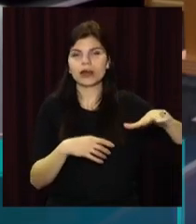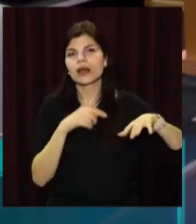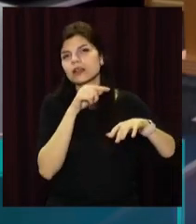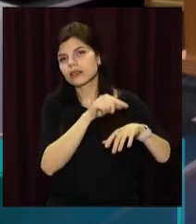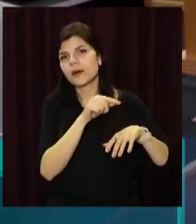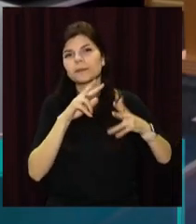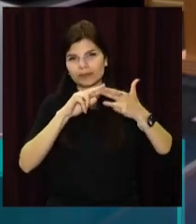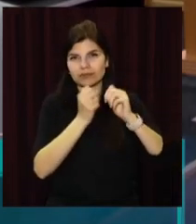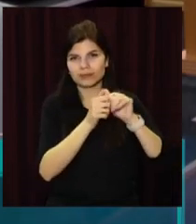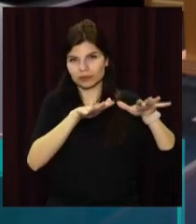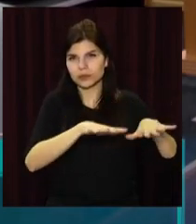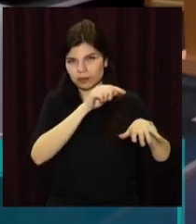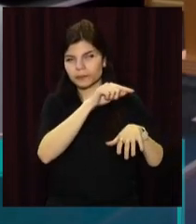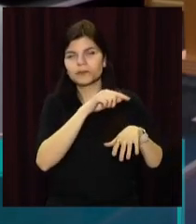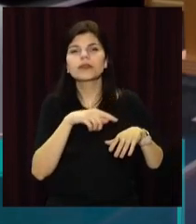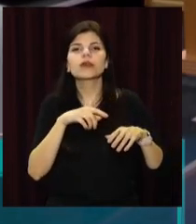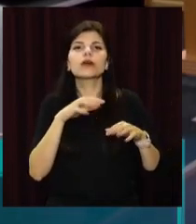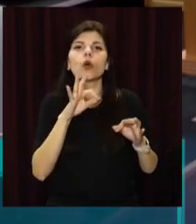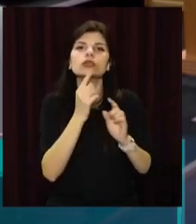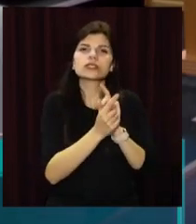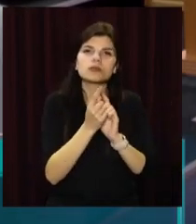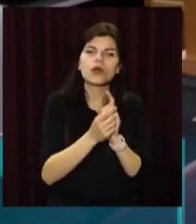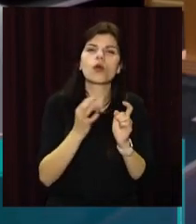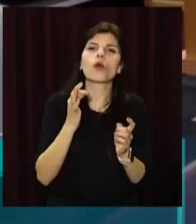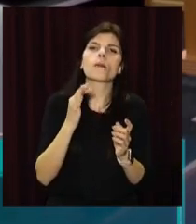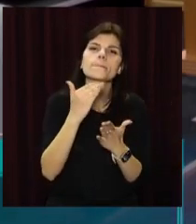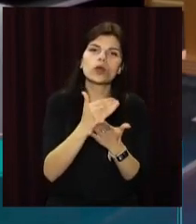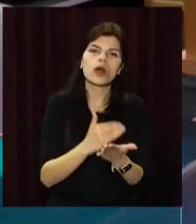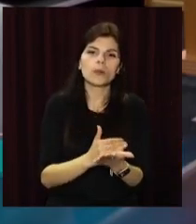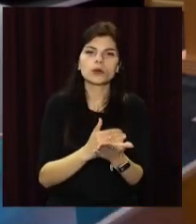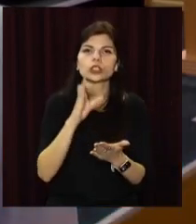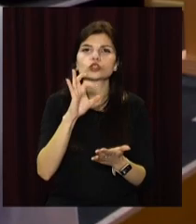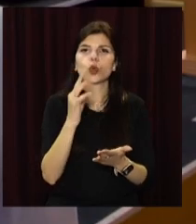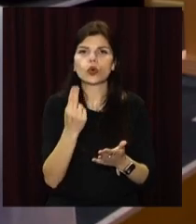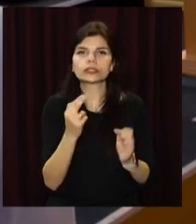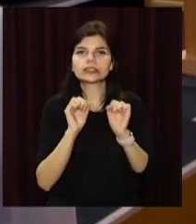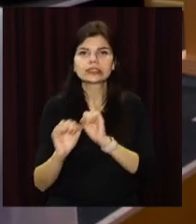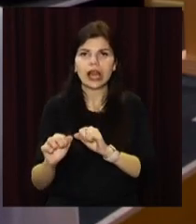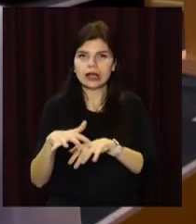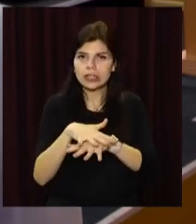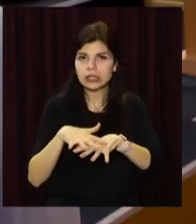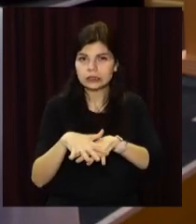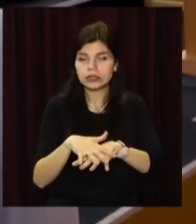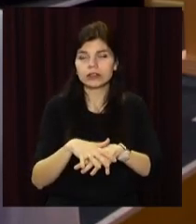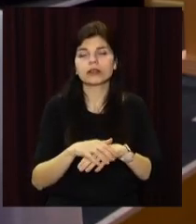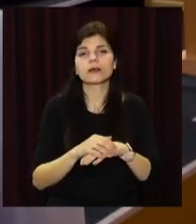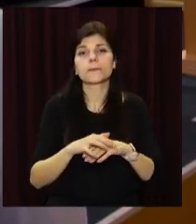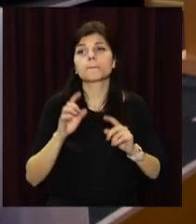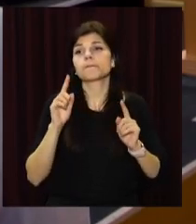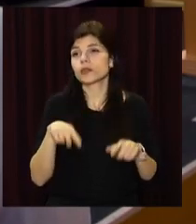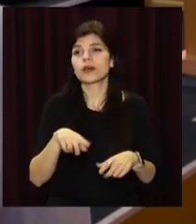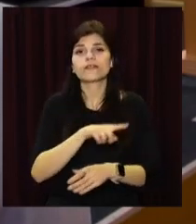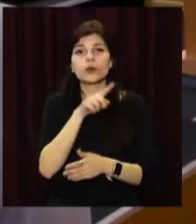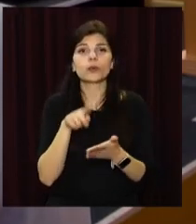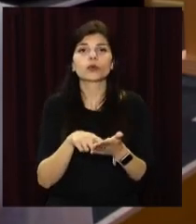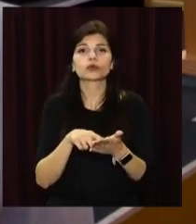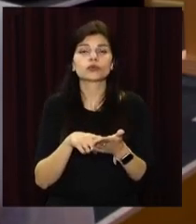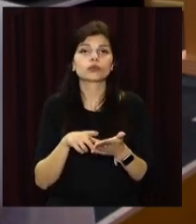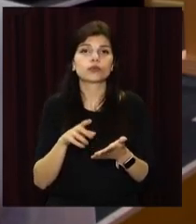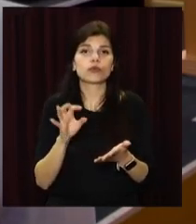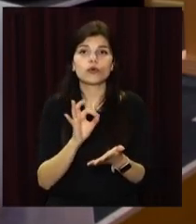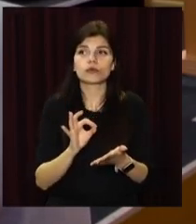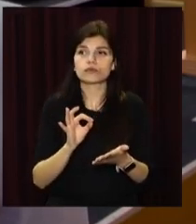і зміни у програмі соціального захисту населення. Також питання